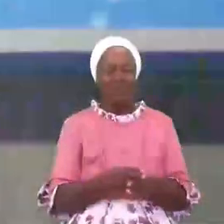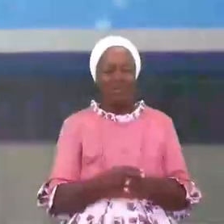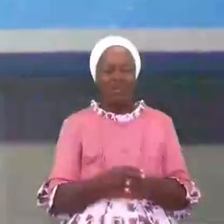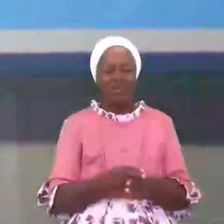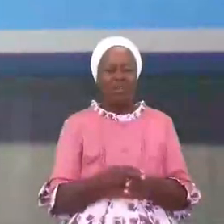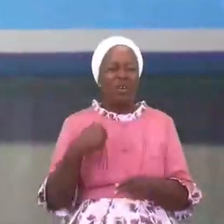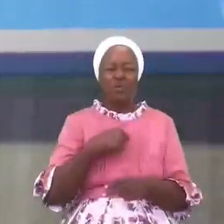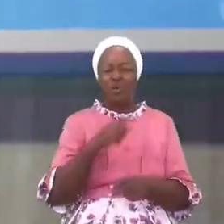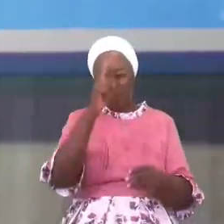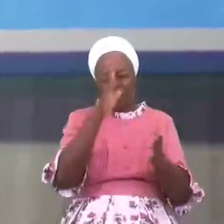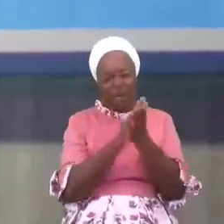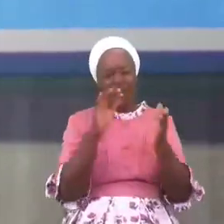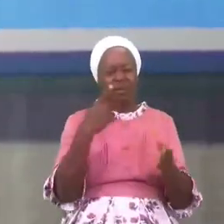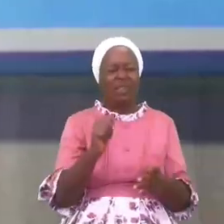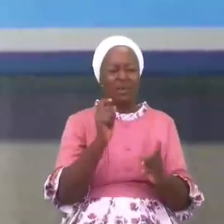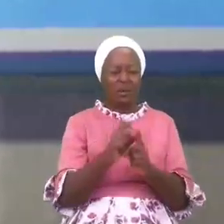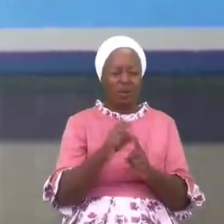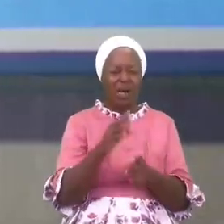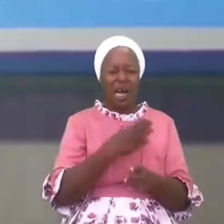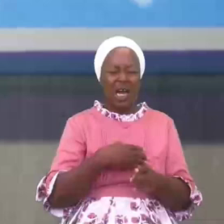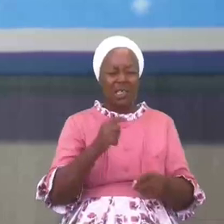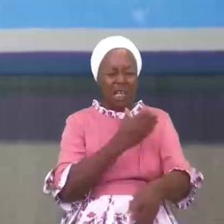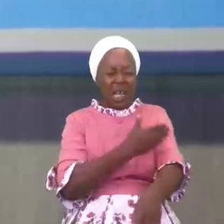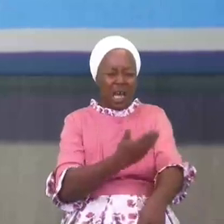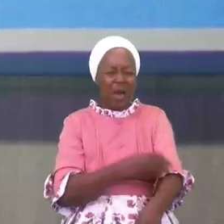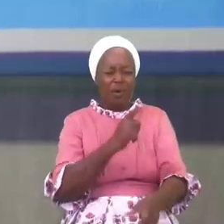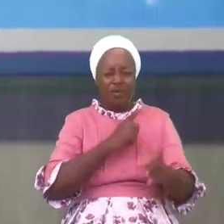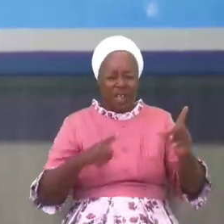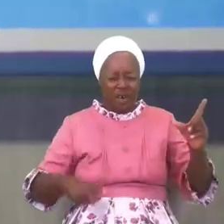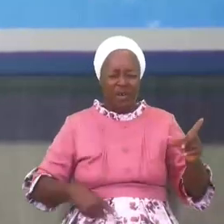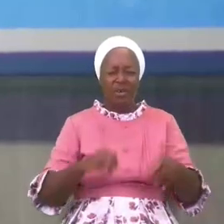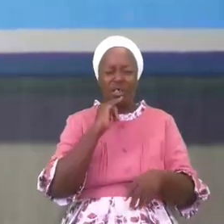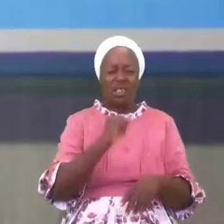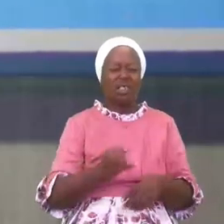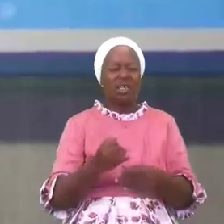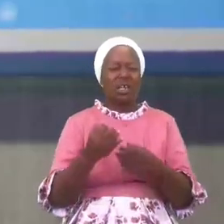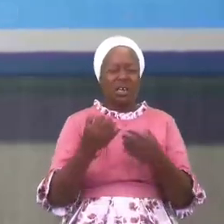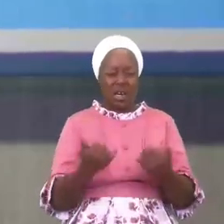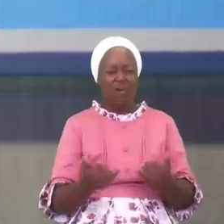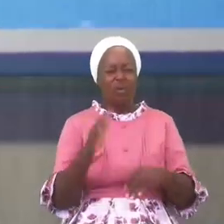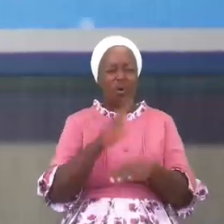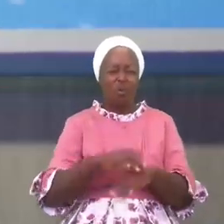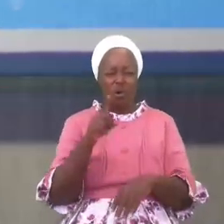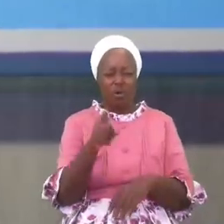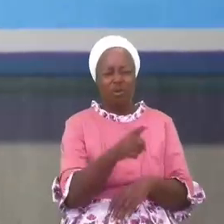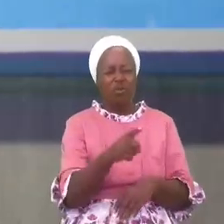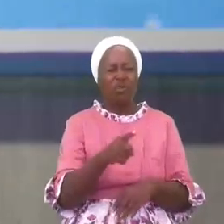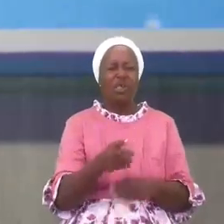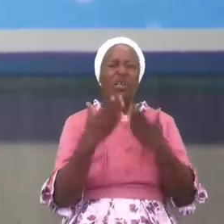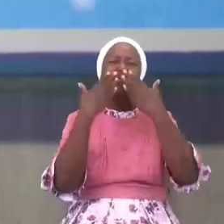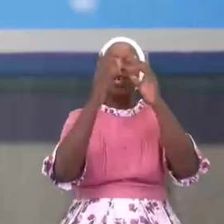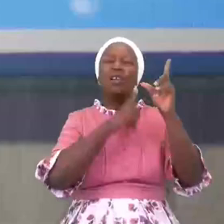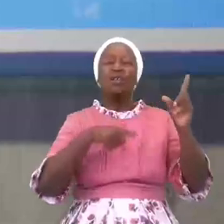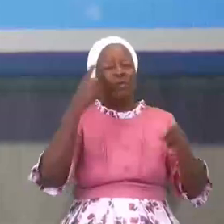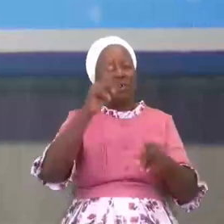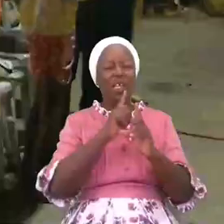Tu crois au rapport et le bras du Seigneur t'est révélé sur toi maintenant. Merci Père